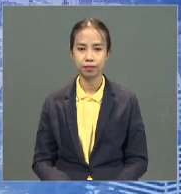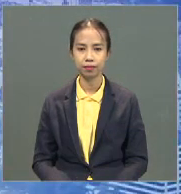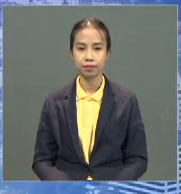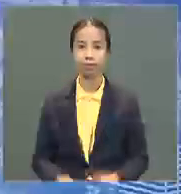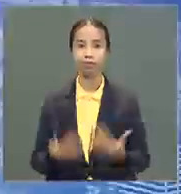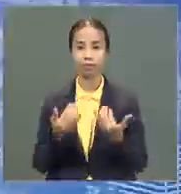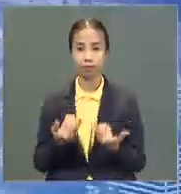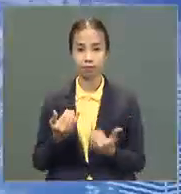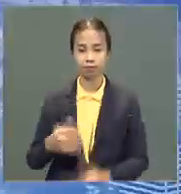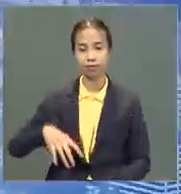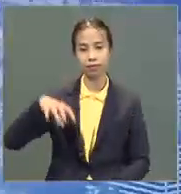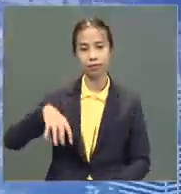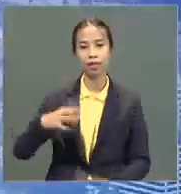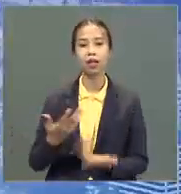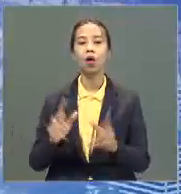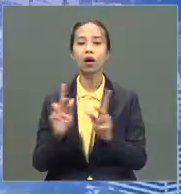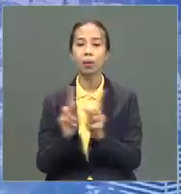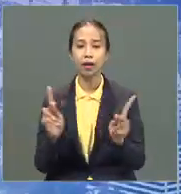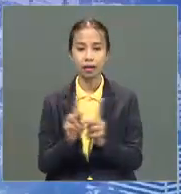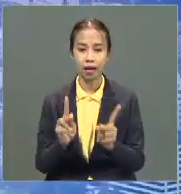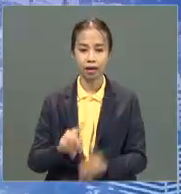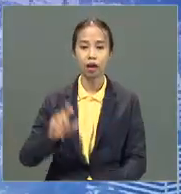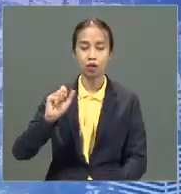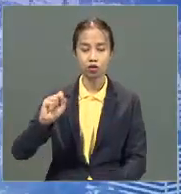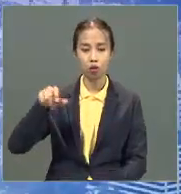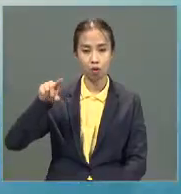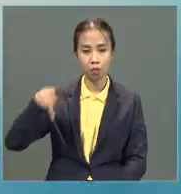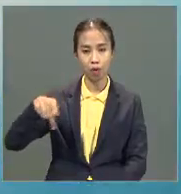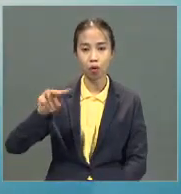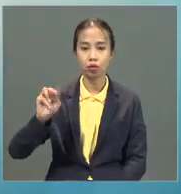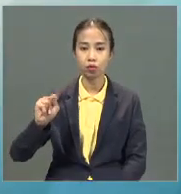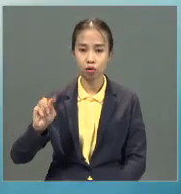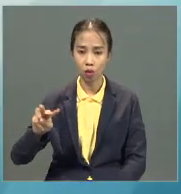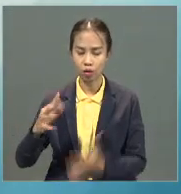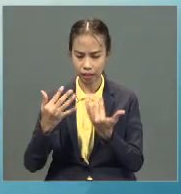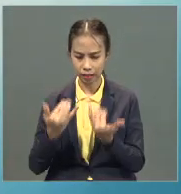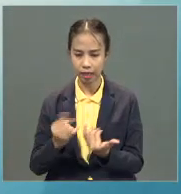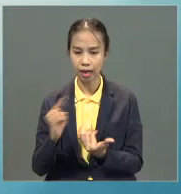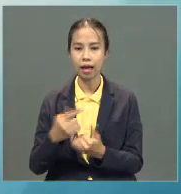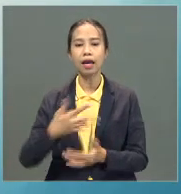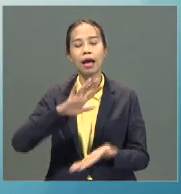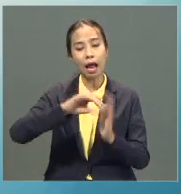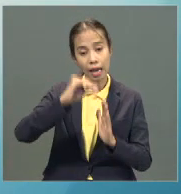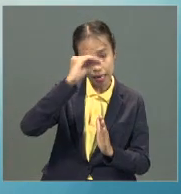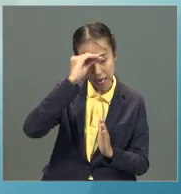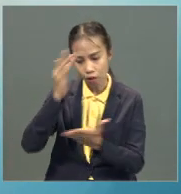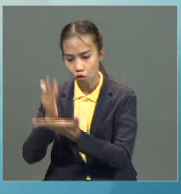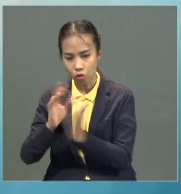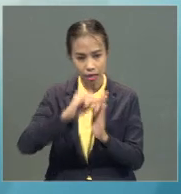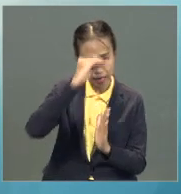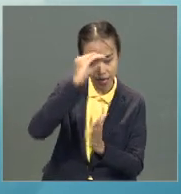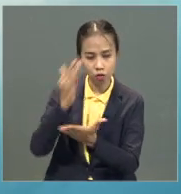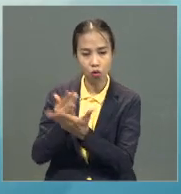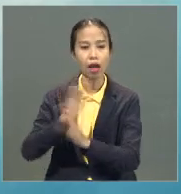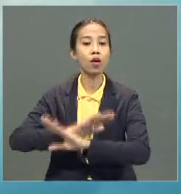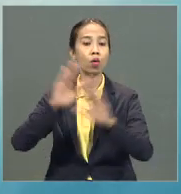โดยสำนักงานคณะกรรมการการศึกษาขั้นพื้นฐานหรือว่าสพฐให้โรงเรียนพิจารณายกเลิกสลับวันเรียนแล้วก็ให้เด็กเนี่ยกลับมาเรียนได้